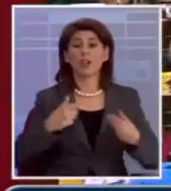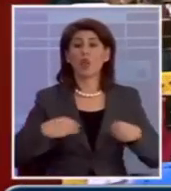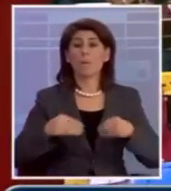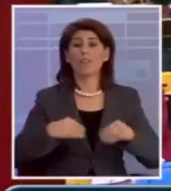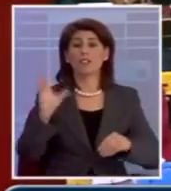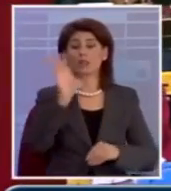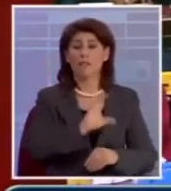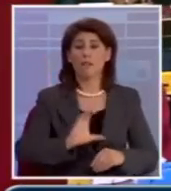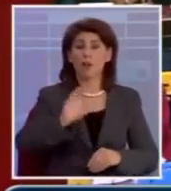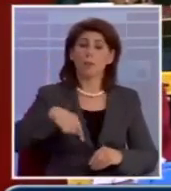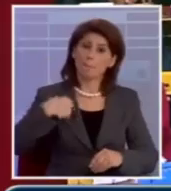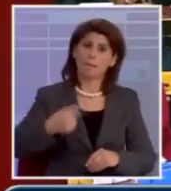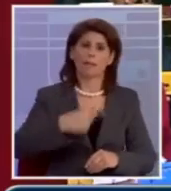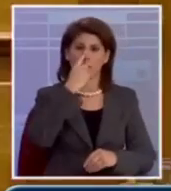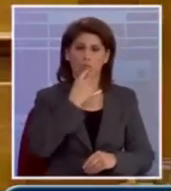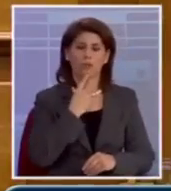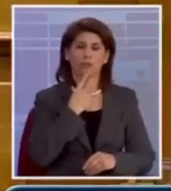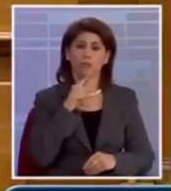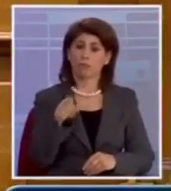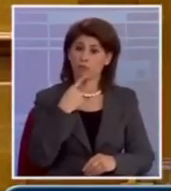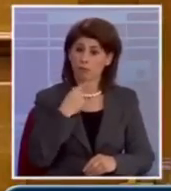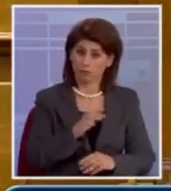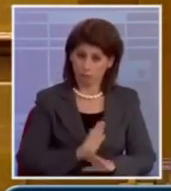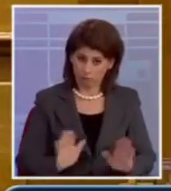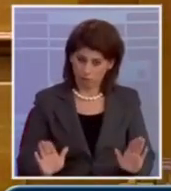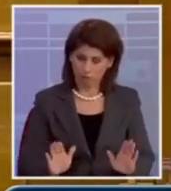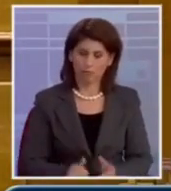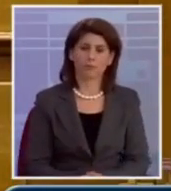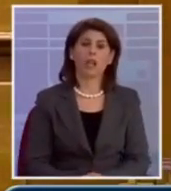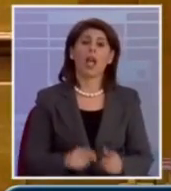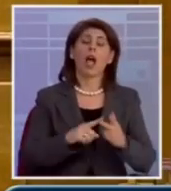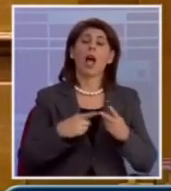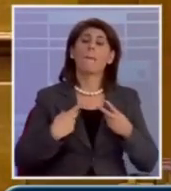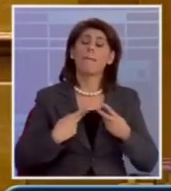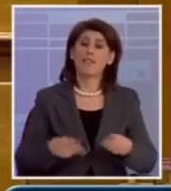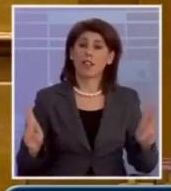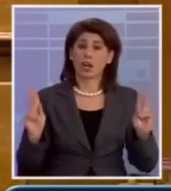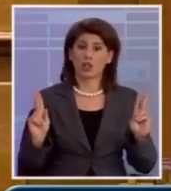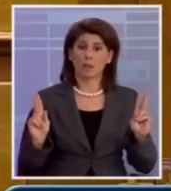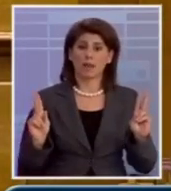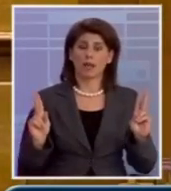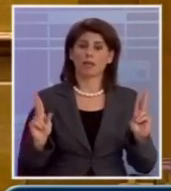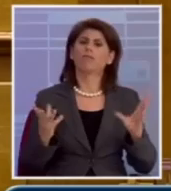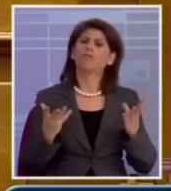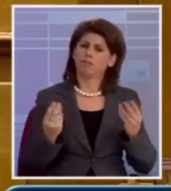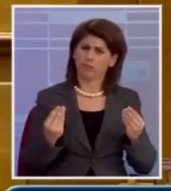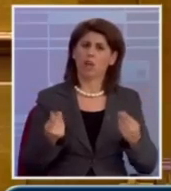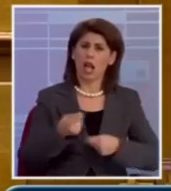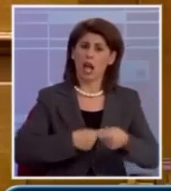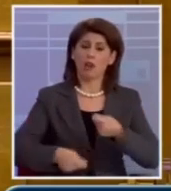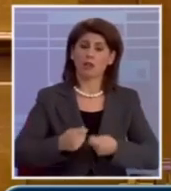στην Ευρώπη μετά την Πορτογαλία. Το υπογραμμίζω αυτό. Απελευθερώσαμε αρκετές